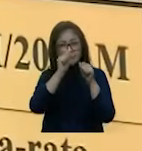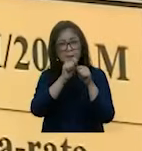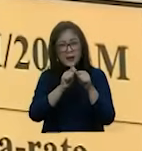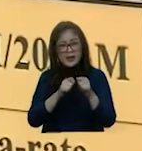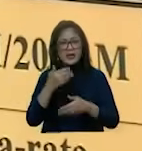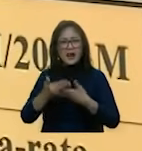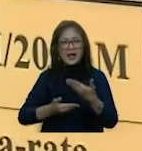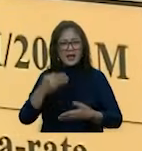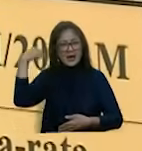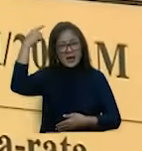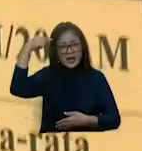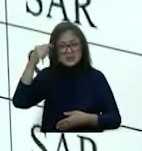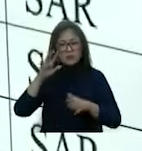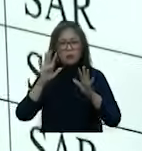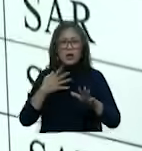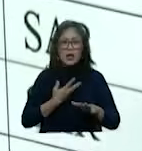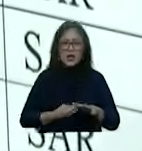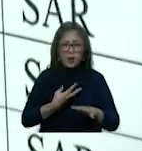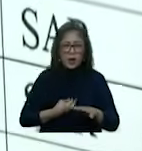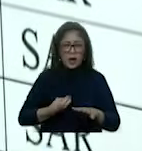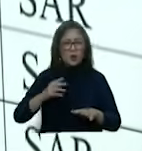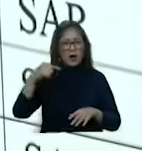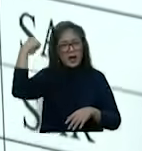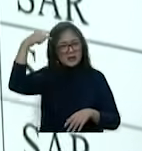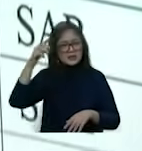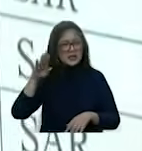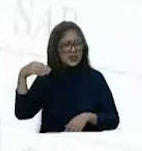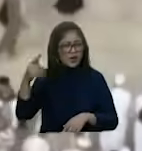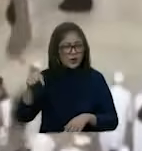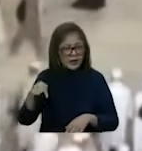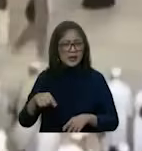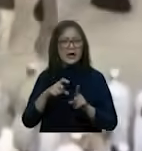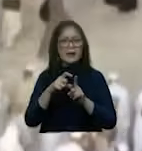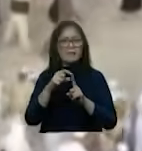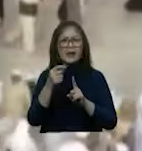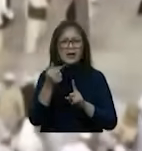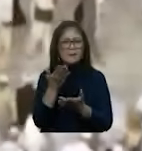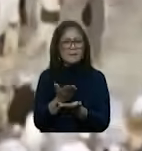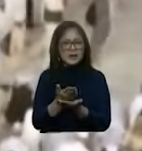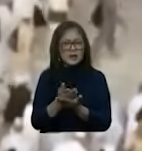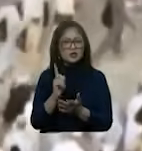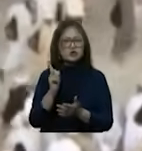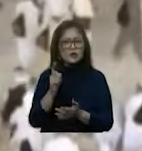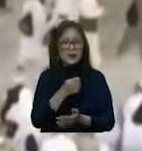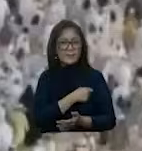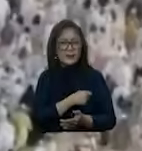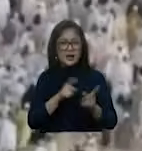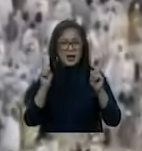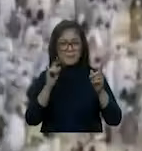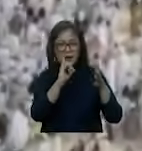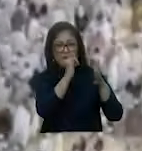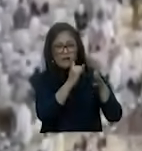banyak dikeluhkan pada penyelenggara Hai tahun ini DPR juga meminta agar kemenak mengevaluasi layanan